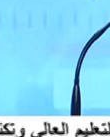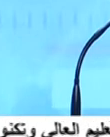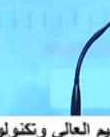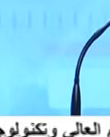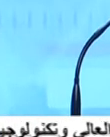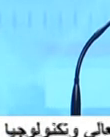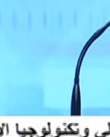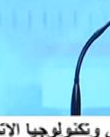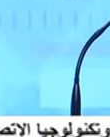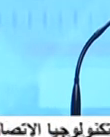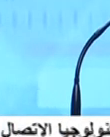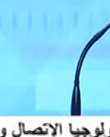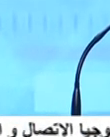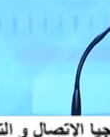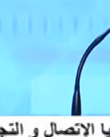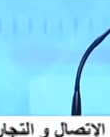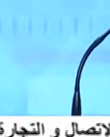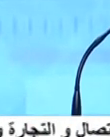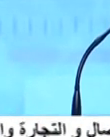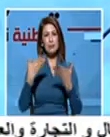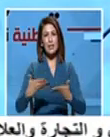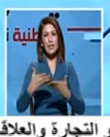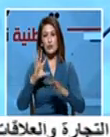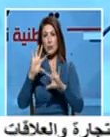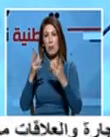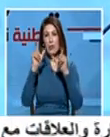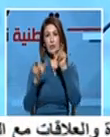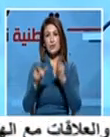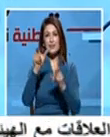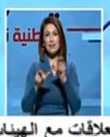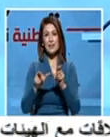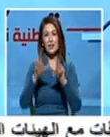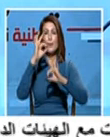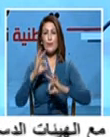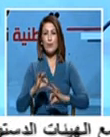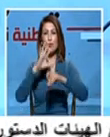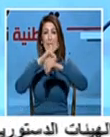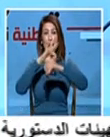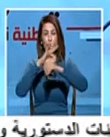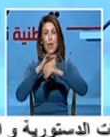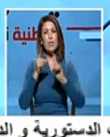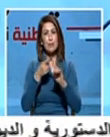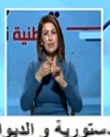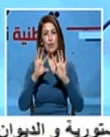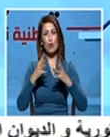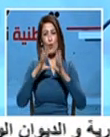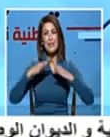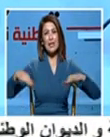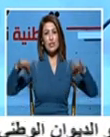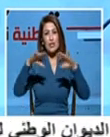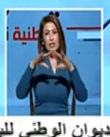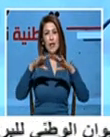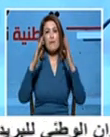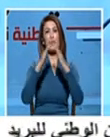وخروجهم للقيام بعيادات، كيفاش يأمنوها وكيفاش يأمنوها لهم الأطباء وكل ما هو يحيط بمحيطهم كان في البيت